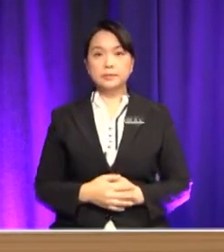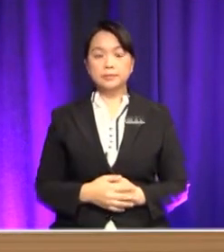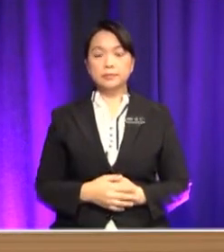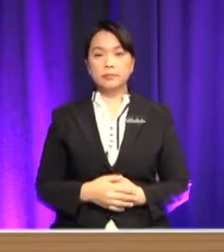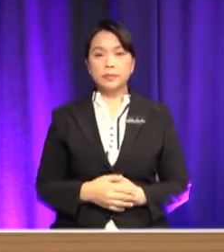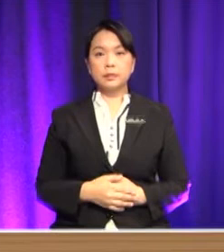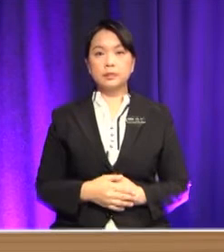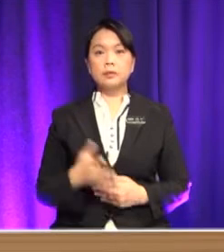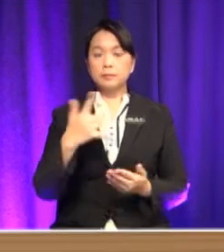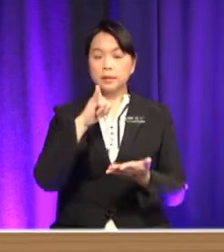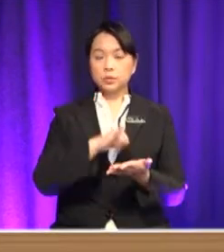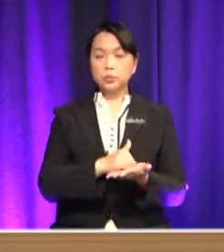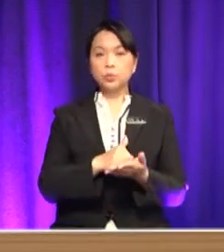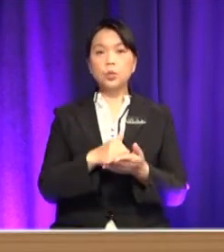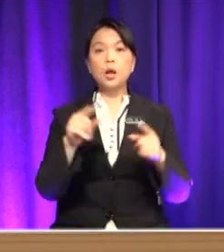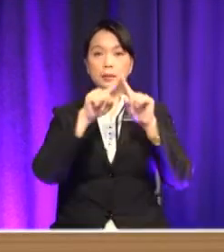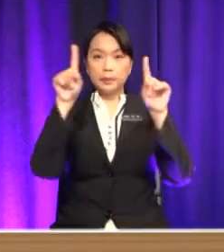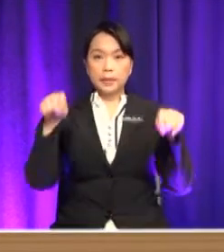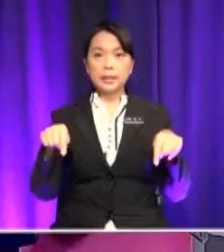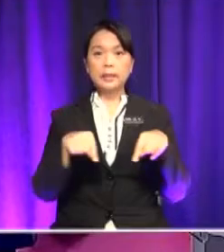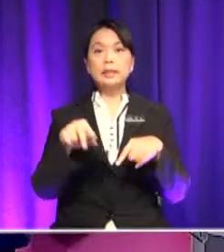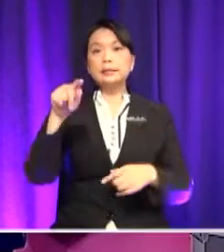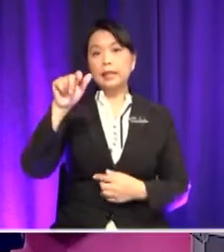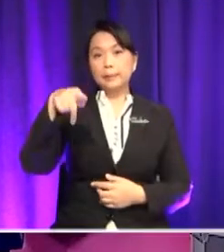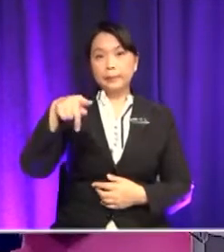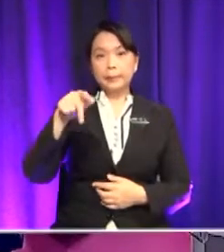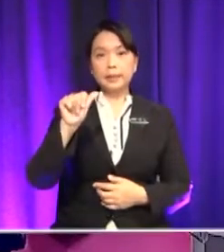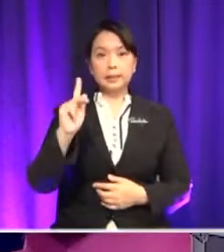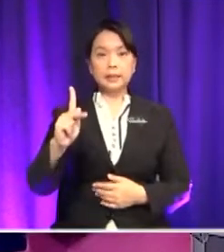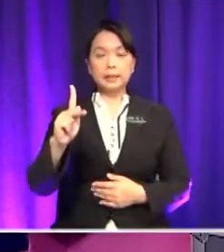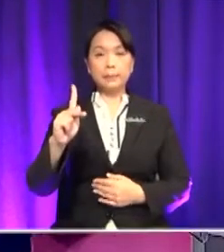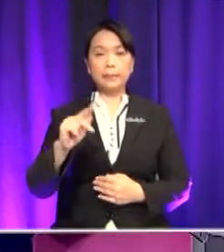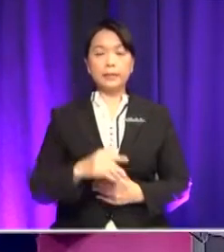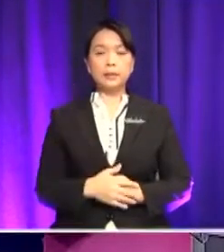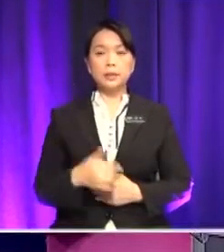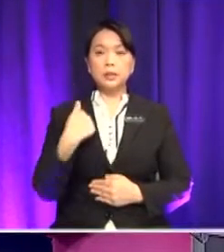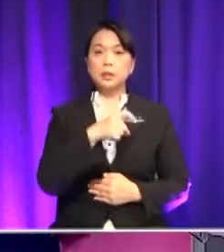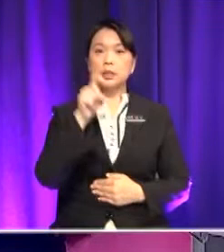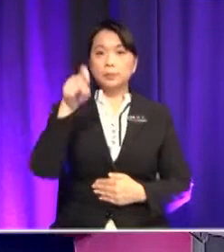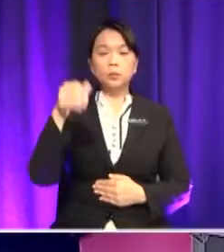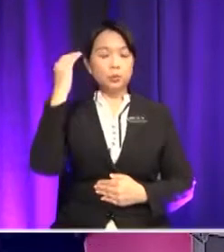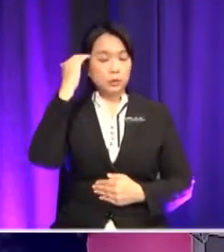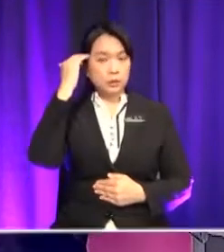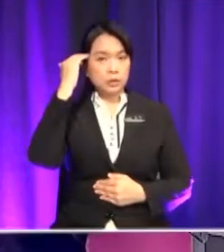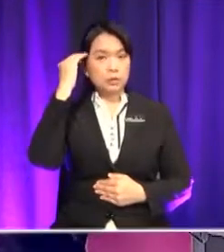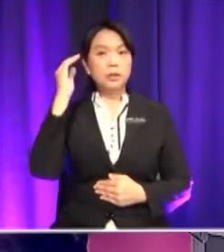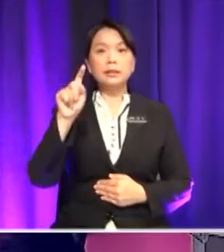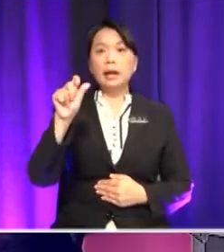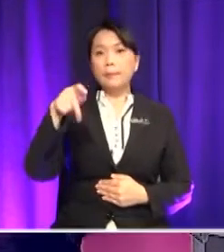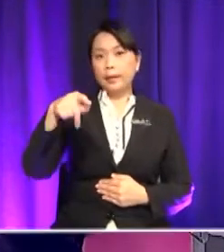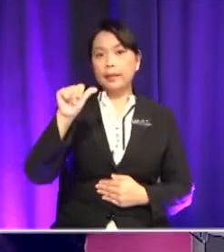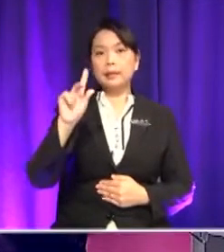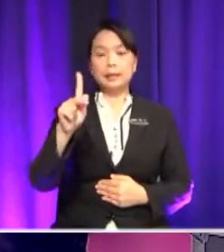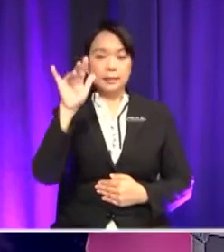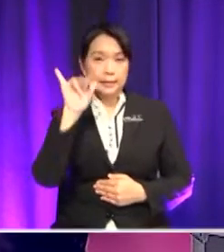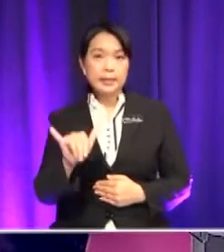ialah pelan tapak. Selepas kita tahu pelan lokasi, kedudukan tapak, kita perlu tahu pelan tapak yang